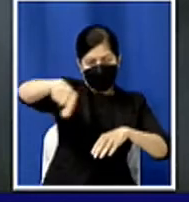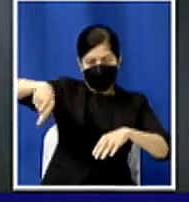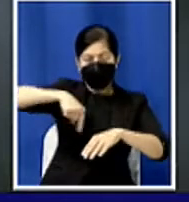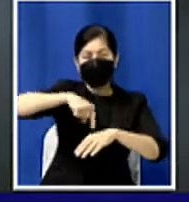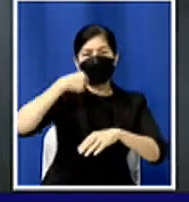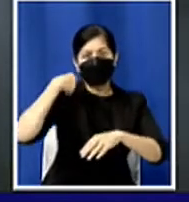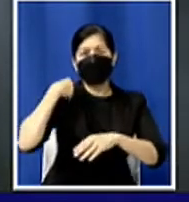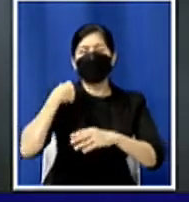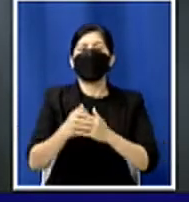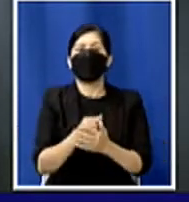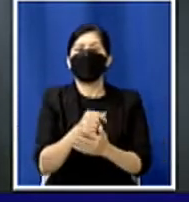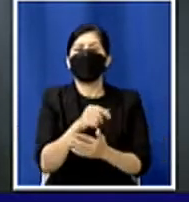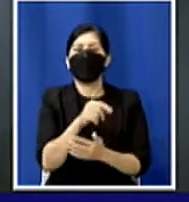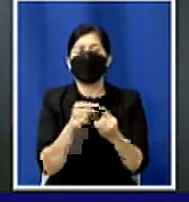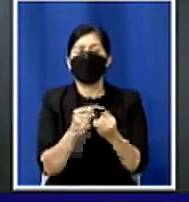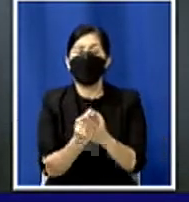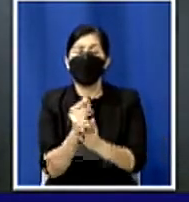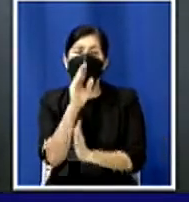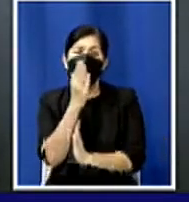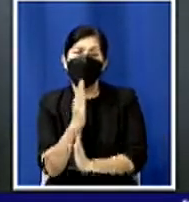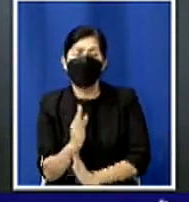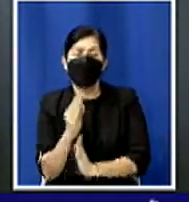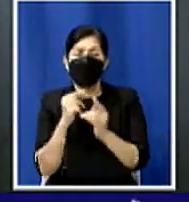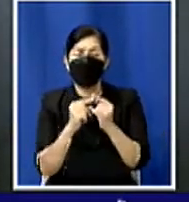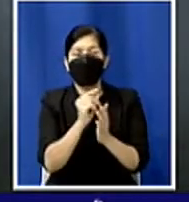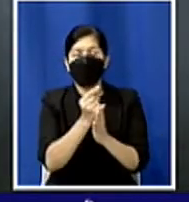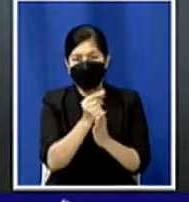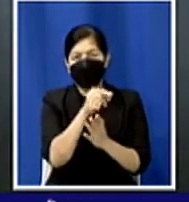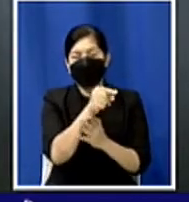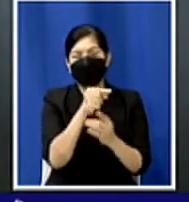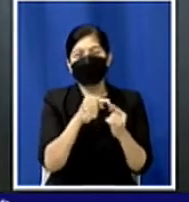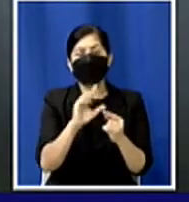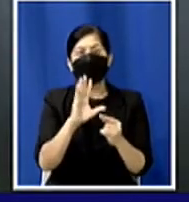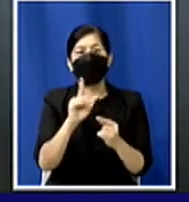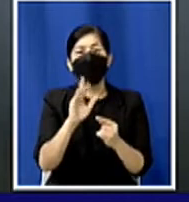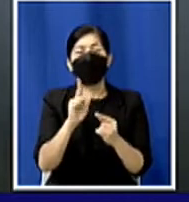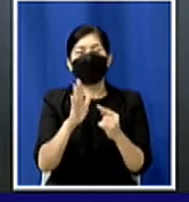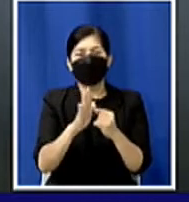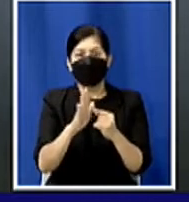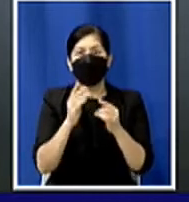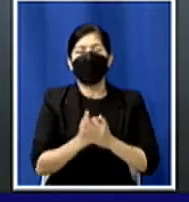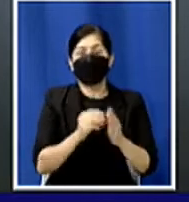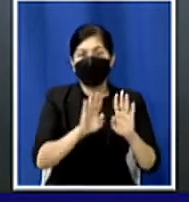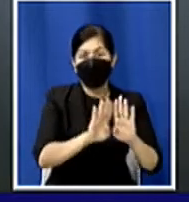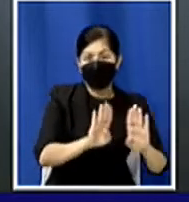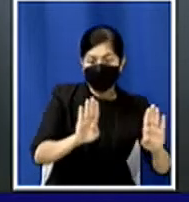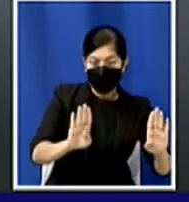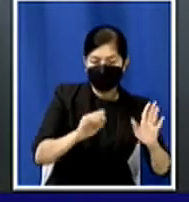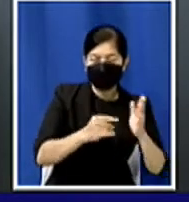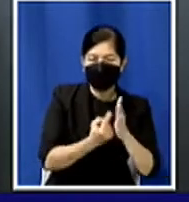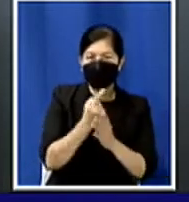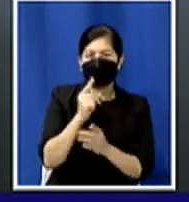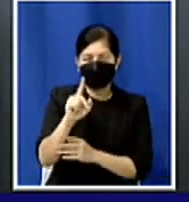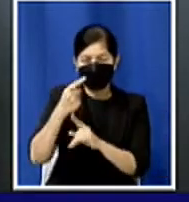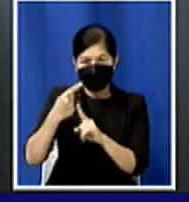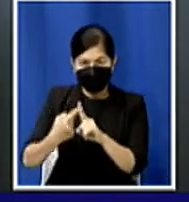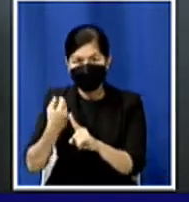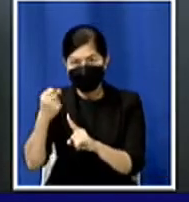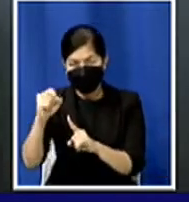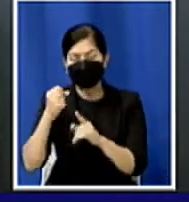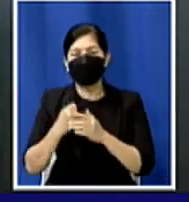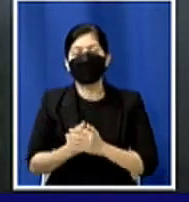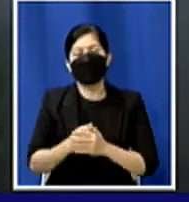นั้น นะฮะอันนี้กำหนดเปิดหมู่บ้าน1ตุลาคม 1ตุลาแป๊บเดียวอีกแป๊บเดียวนี่ก็กันยาแล้ว ครับผมอีกสัก